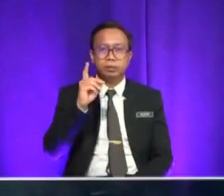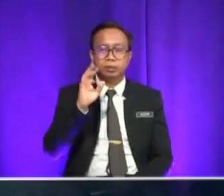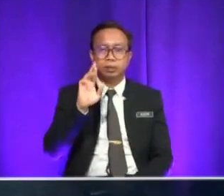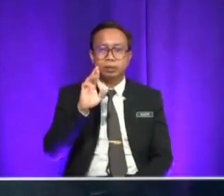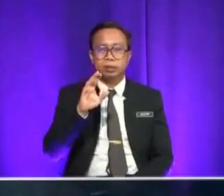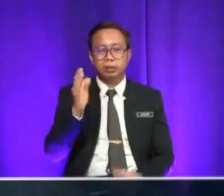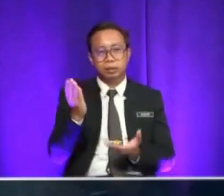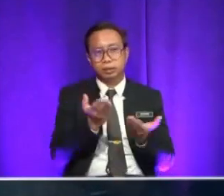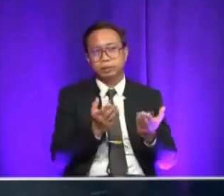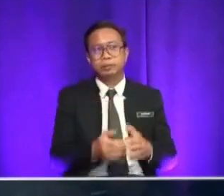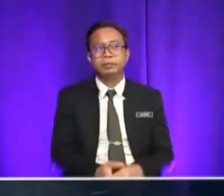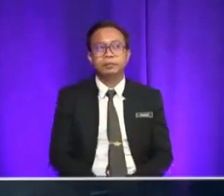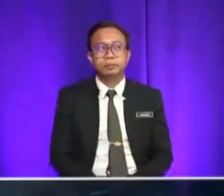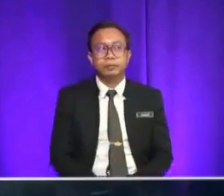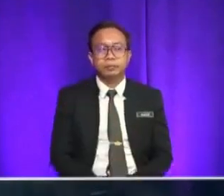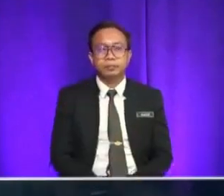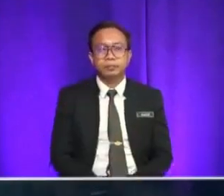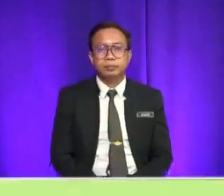Iskandar. Mana Iskandar?